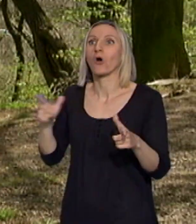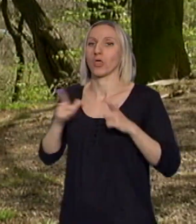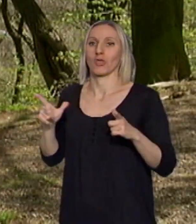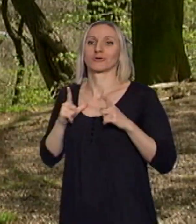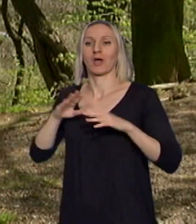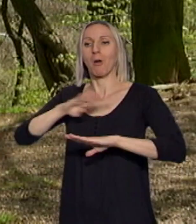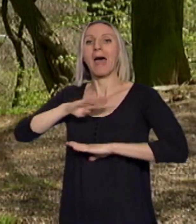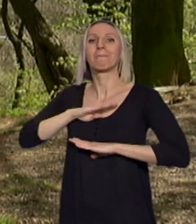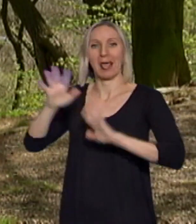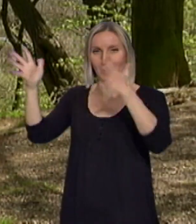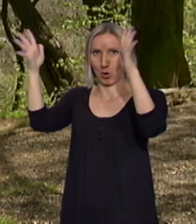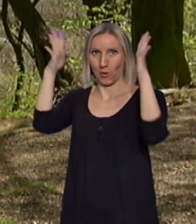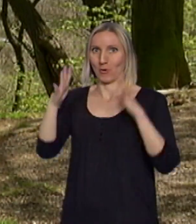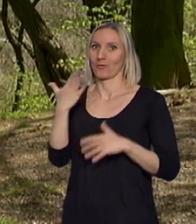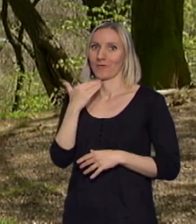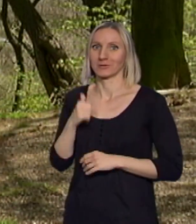balkonu.